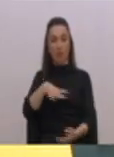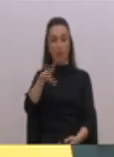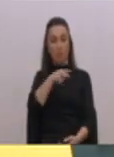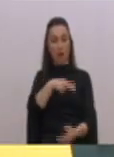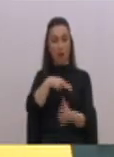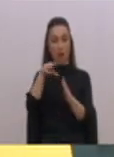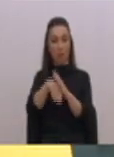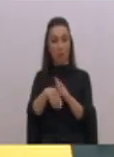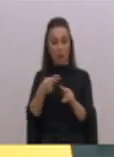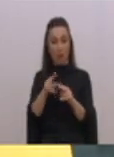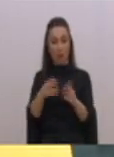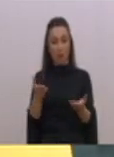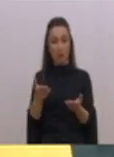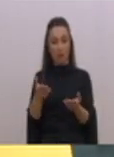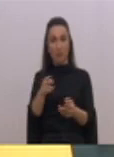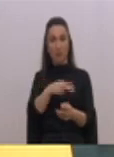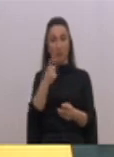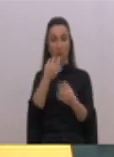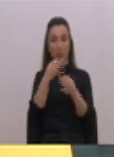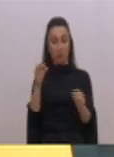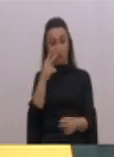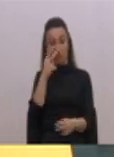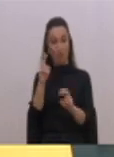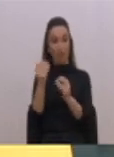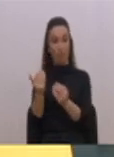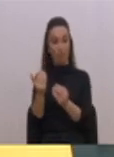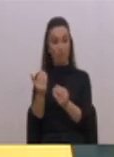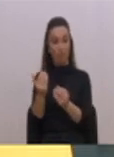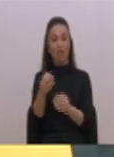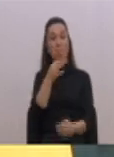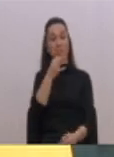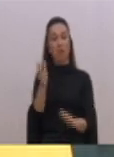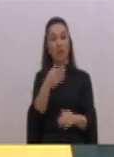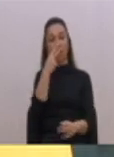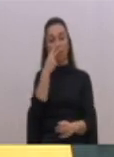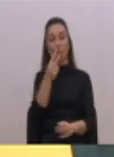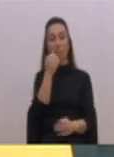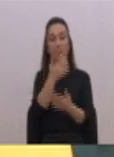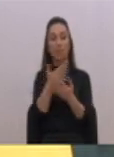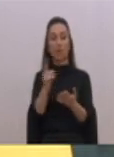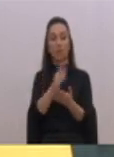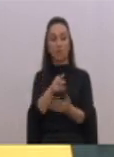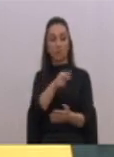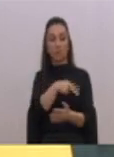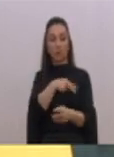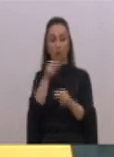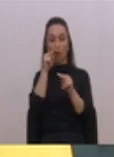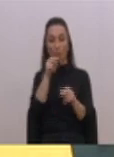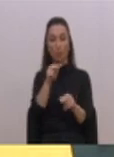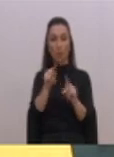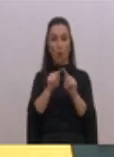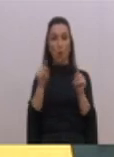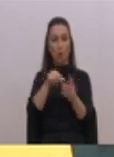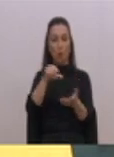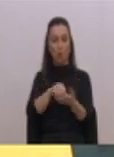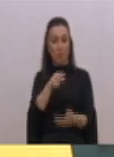პარლამენტში. Ეს საპარლამენტო დემოკრატია, სულ შევხედოთ. Mere vnachot instrumentebi, romelic aku sa parlamento kontrolistui, aku opozicia,